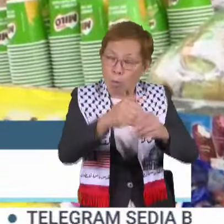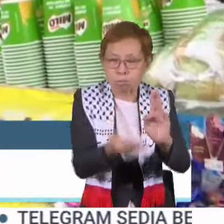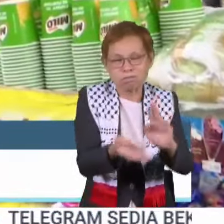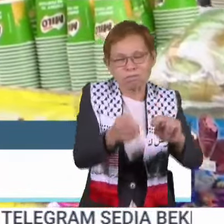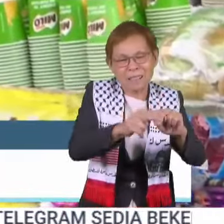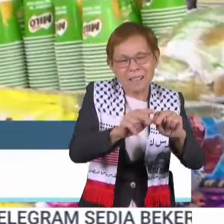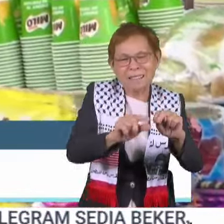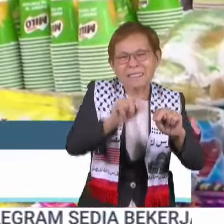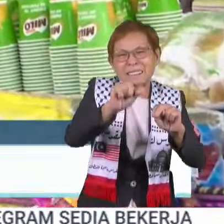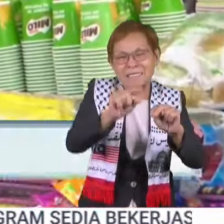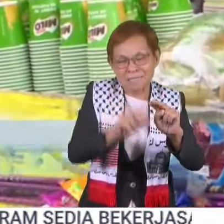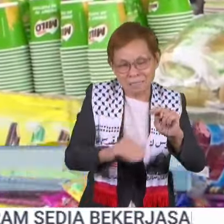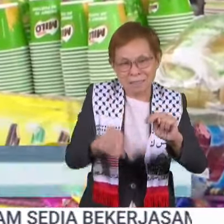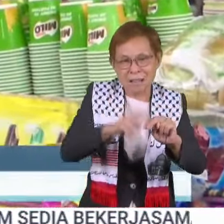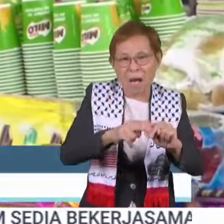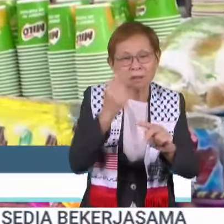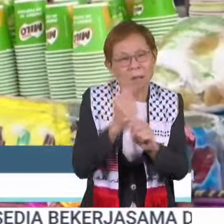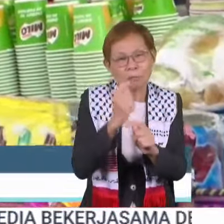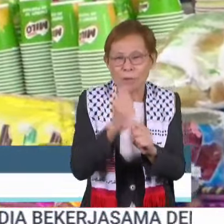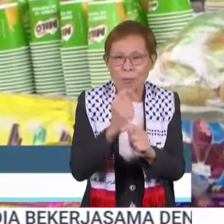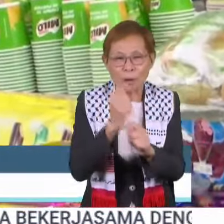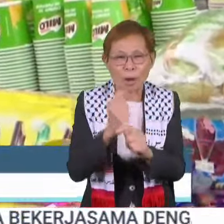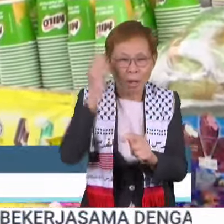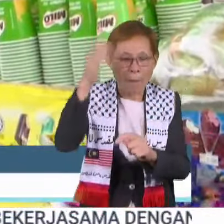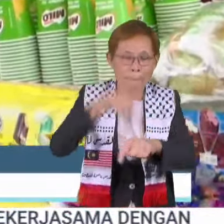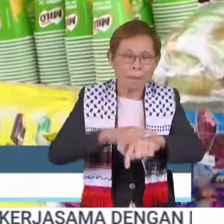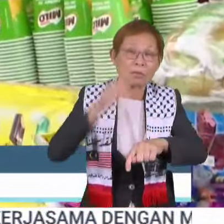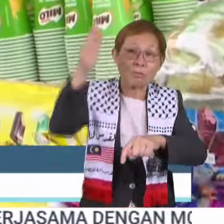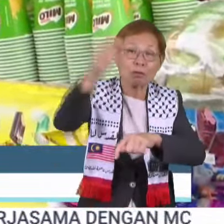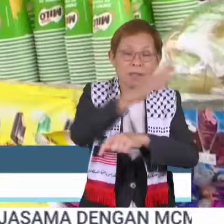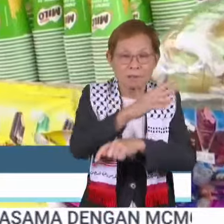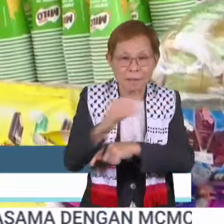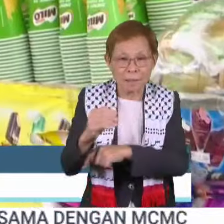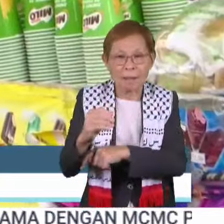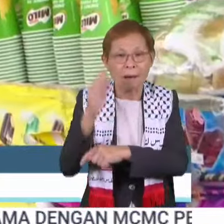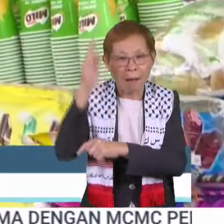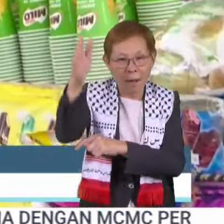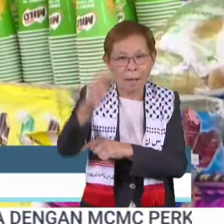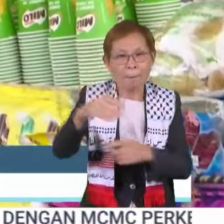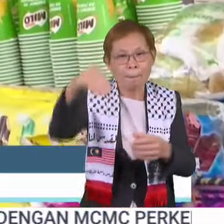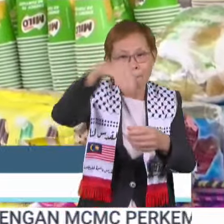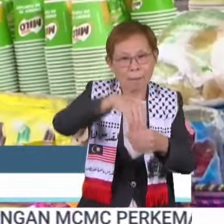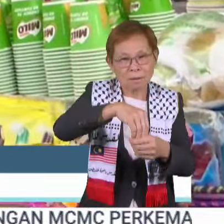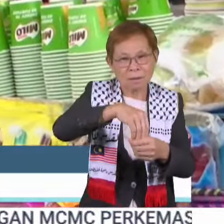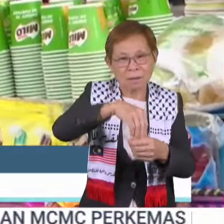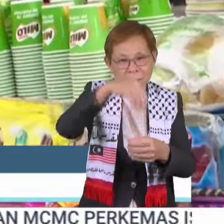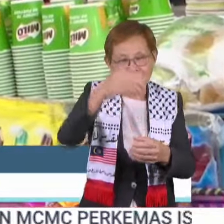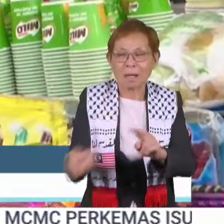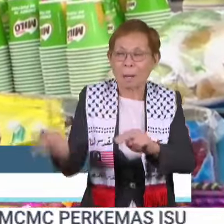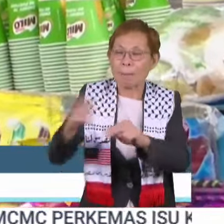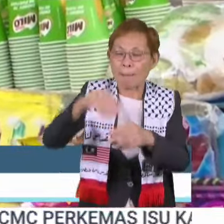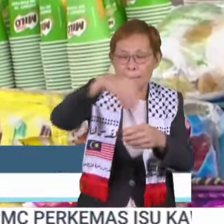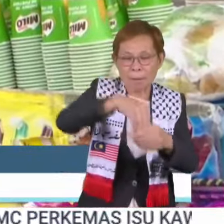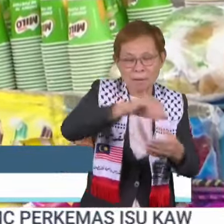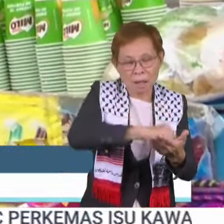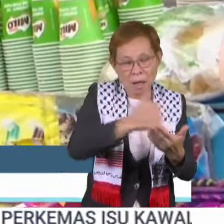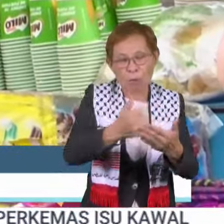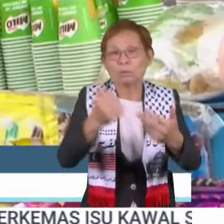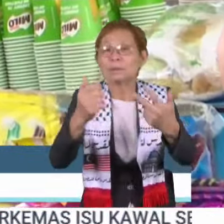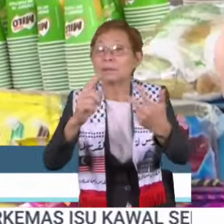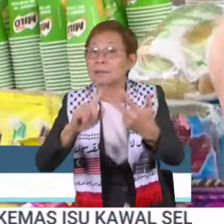meningkat akan dikekalkanlah di masa akan datang dan juga akan masuk ke yang dikabarkan ada masuk ke akaun